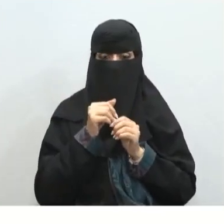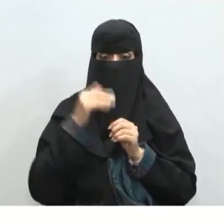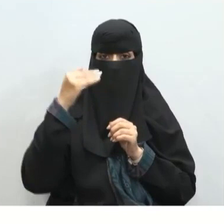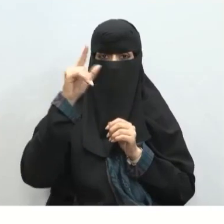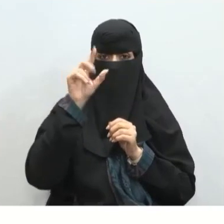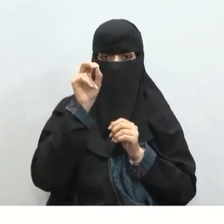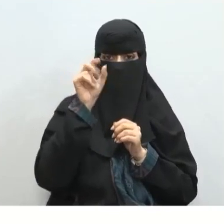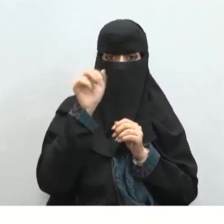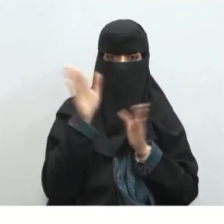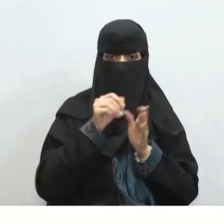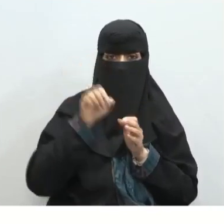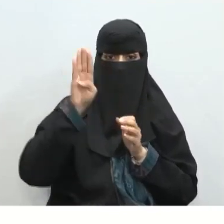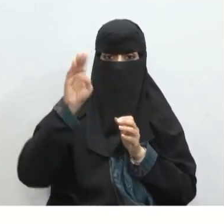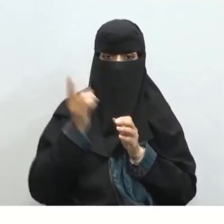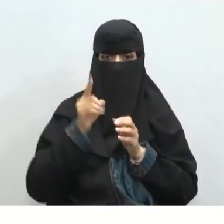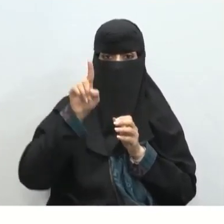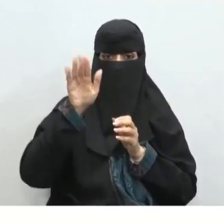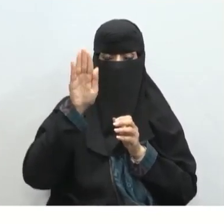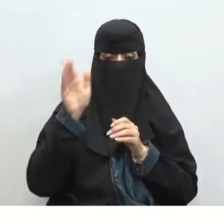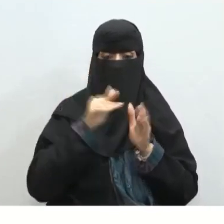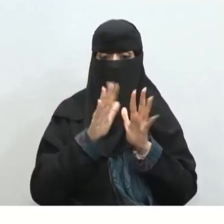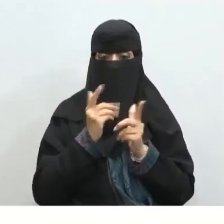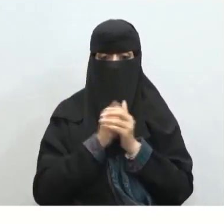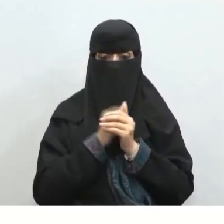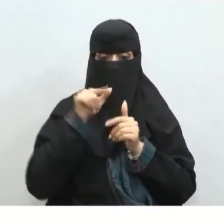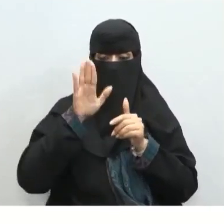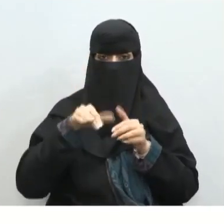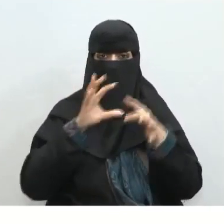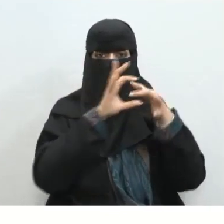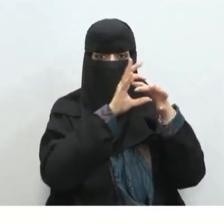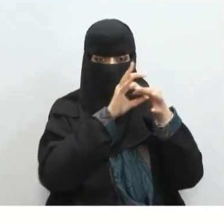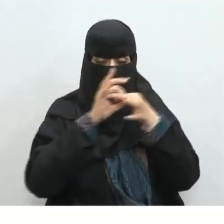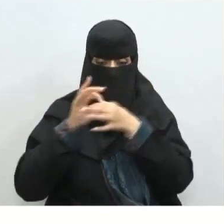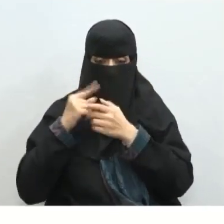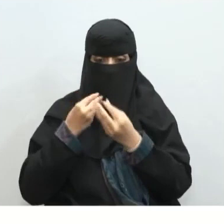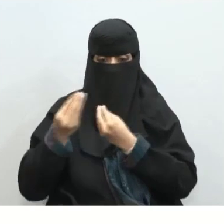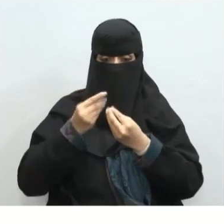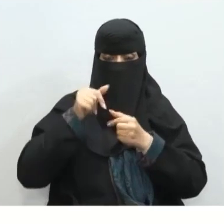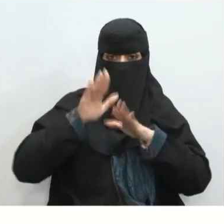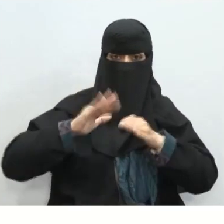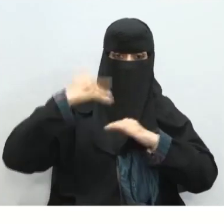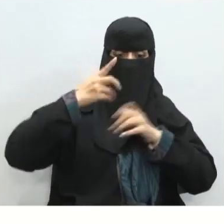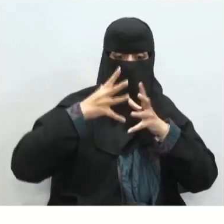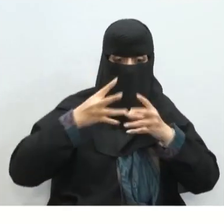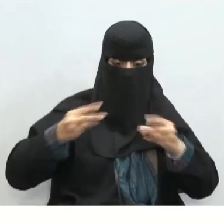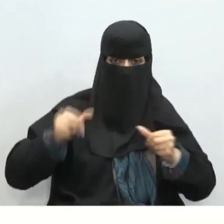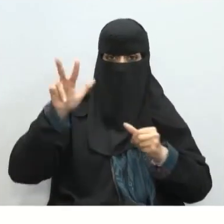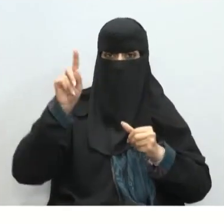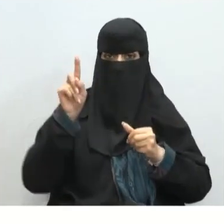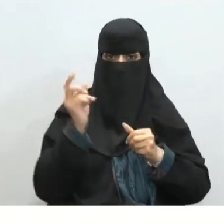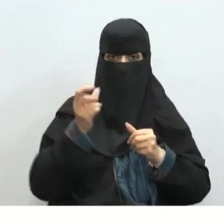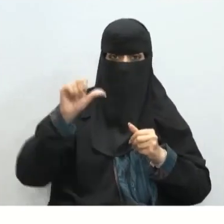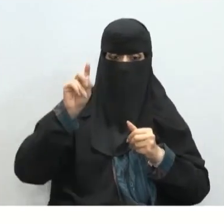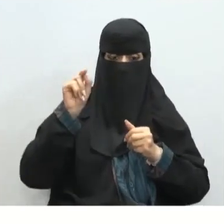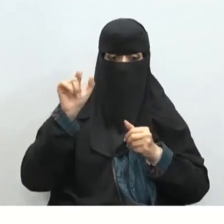سؤال 28 يذكر حلقه كربس نستطيع ان نعبر عنها بانها سلسله تفاعلات ينتج عنها تحلل